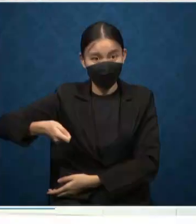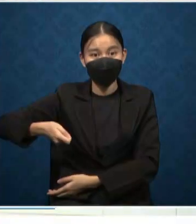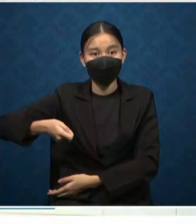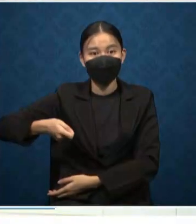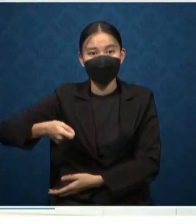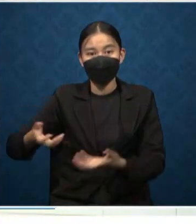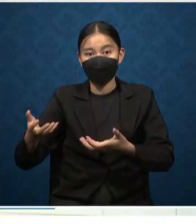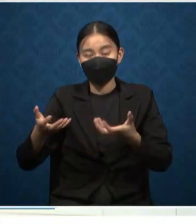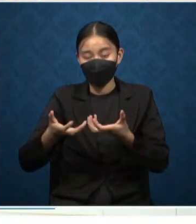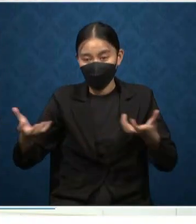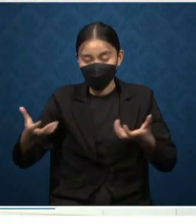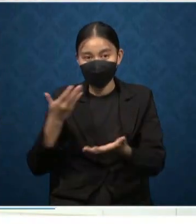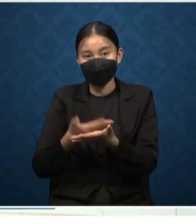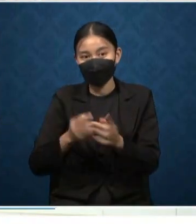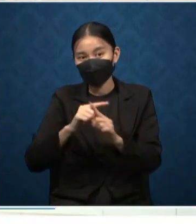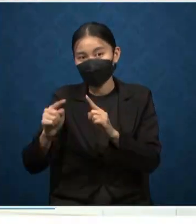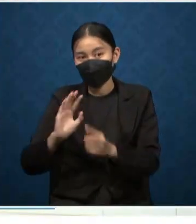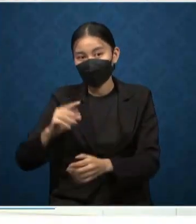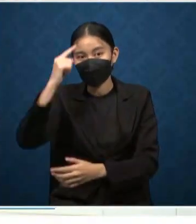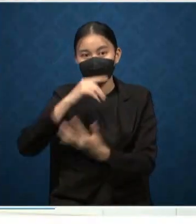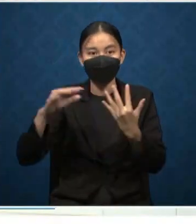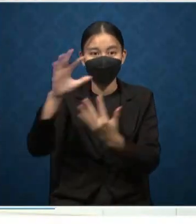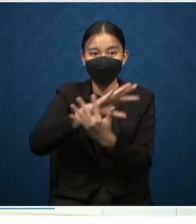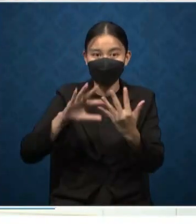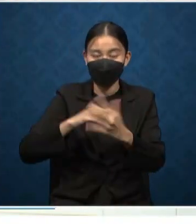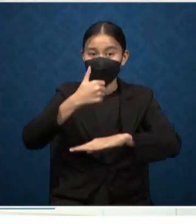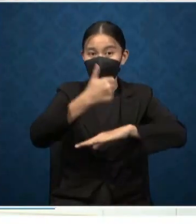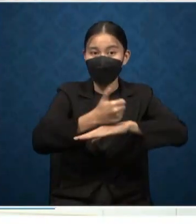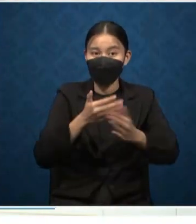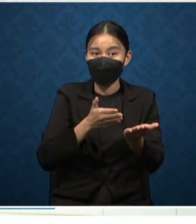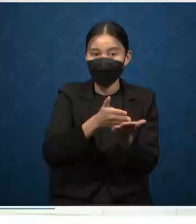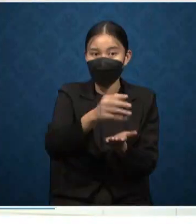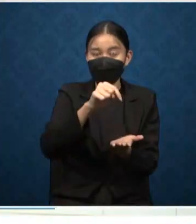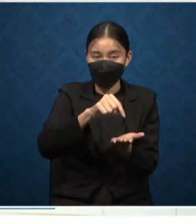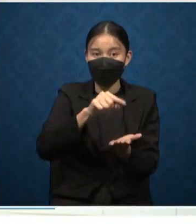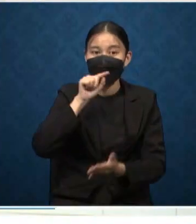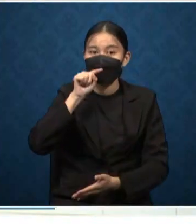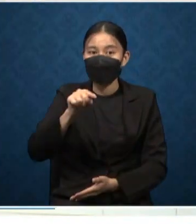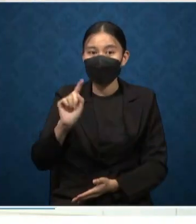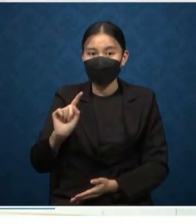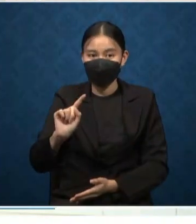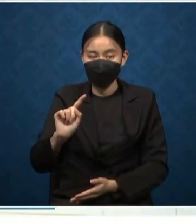ใหสบศตรบเป็ของพัดิน,พู Safari อยกdegree